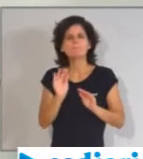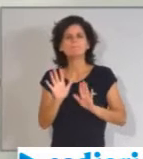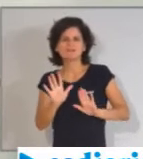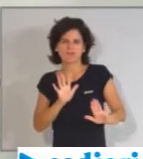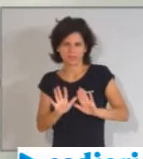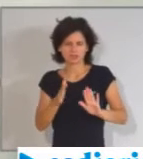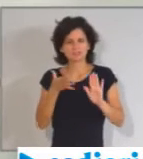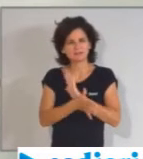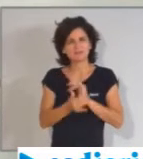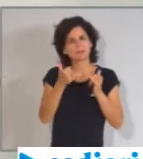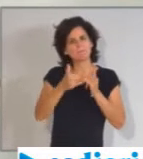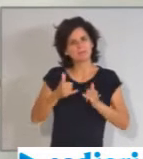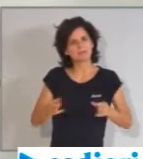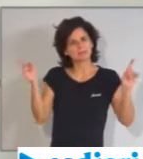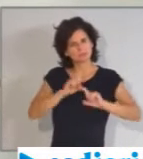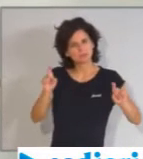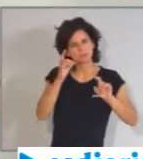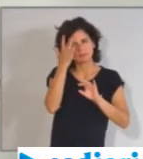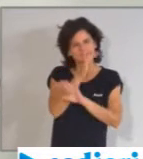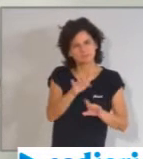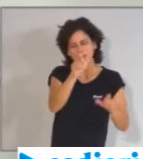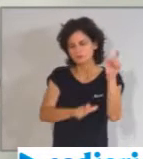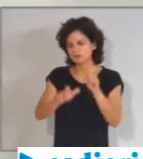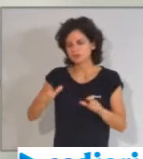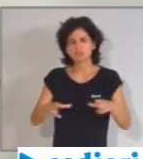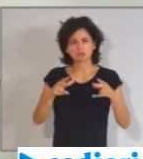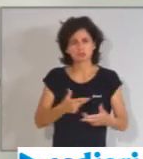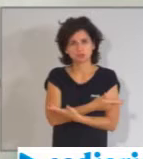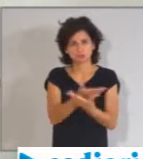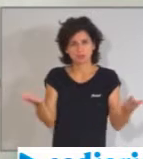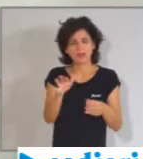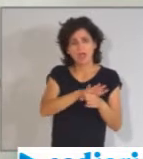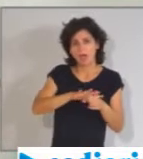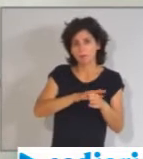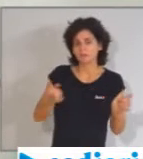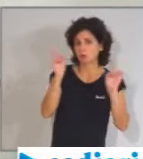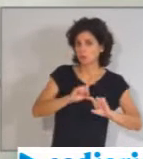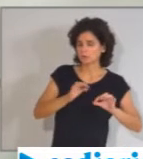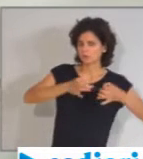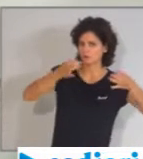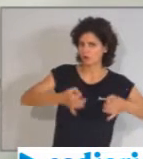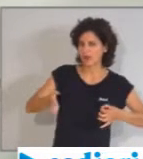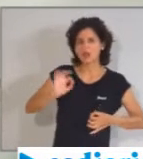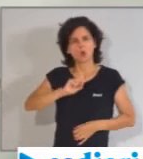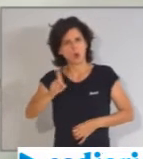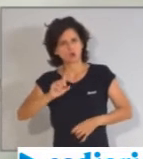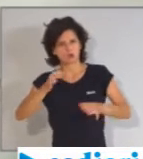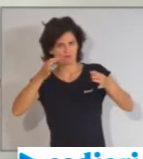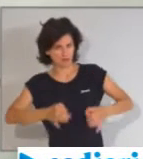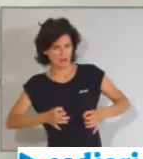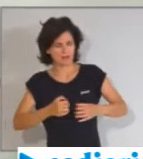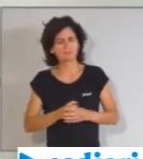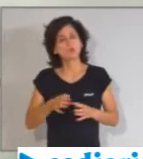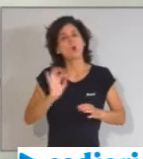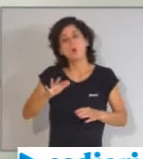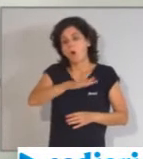mesures educatives i de sensibilització de la societat, tant en l'àmbit educatiu formal com el no formal, com en